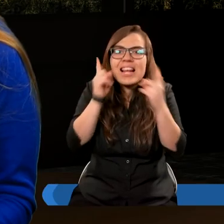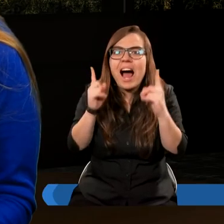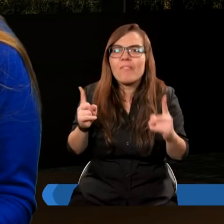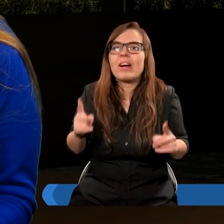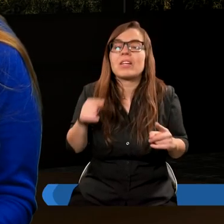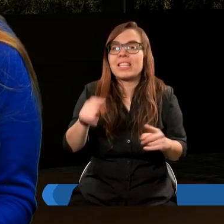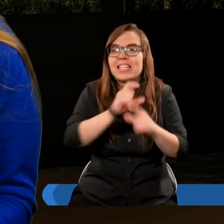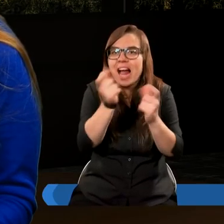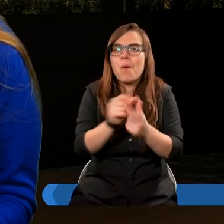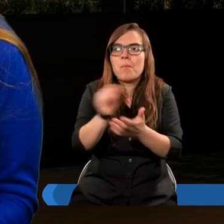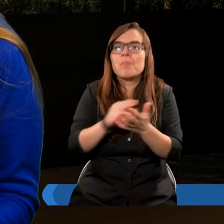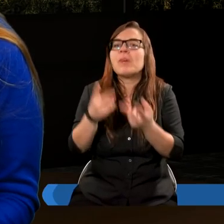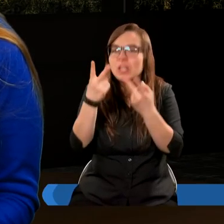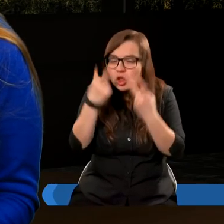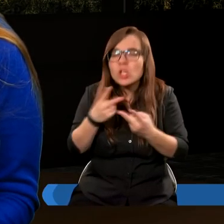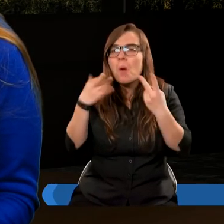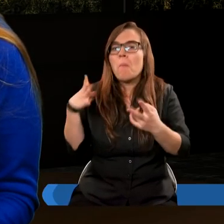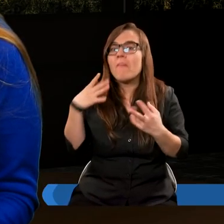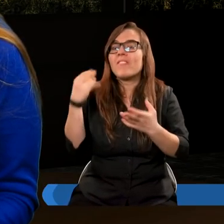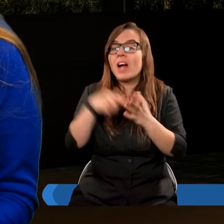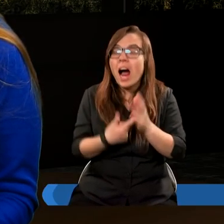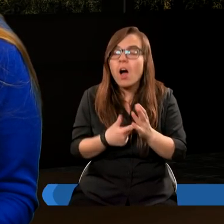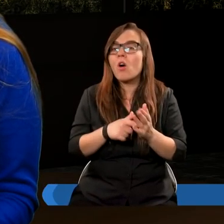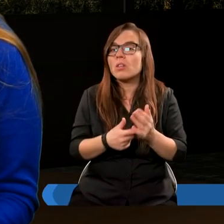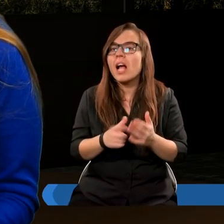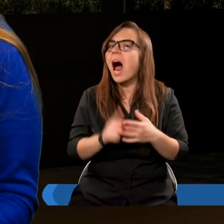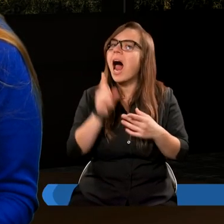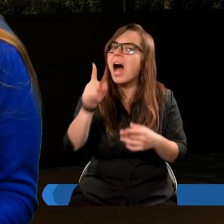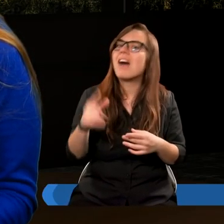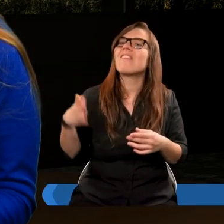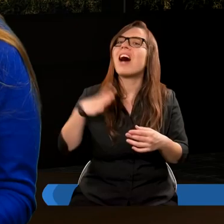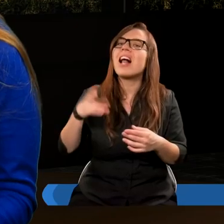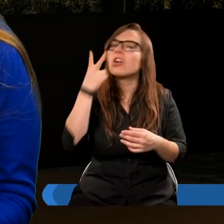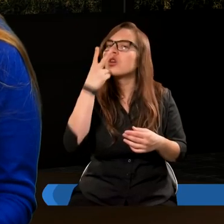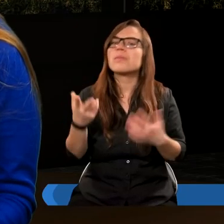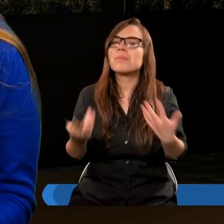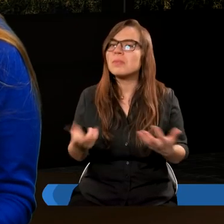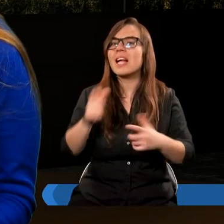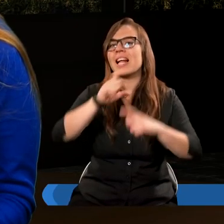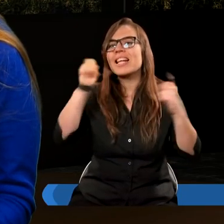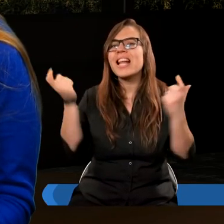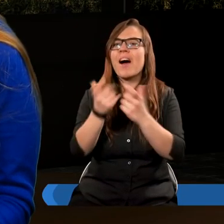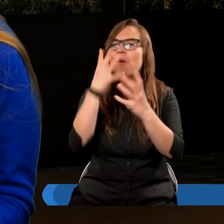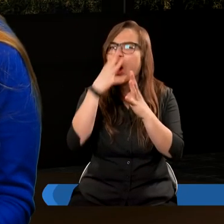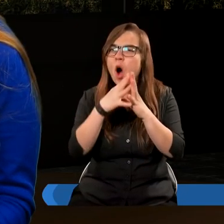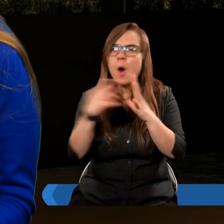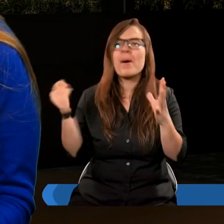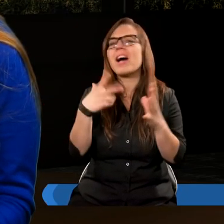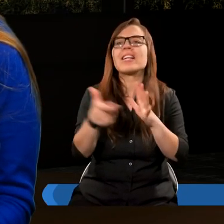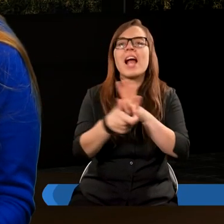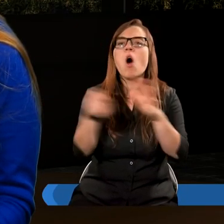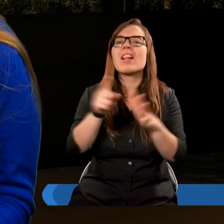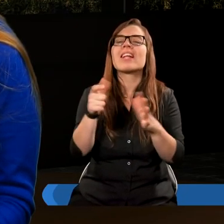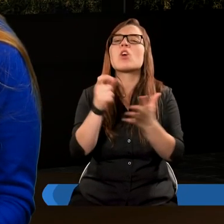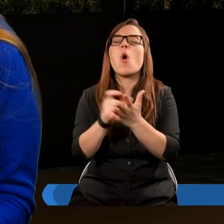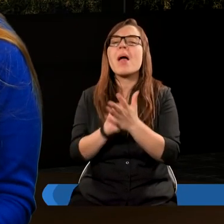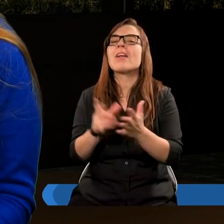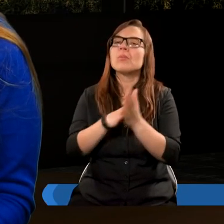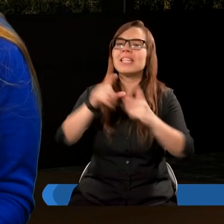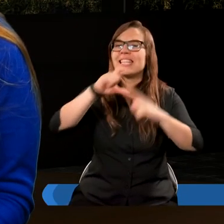czytała Biblię wielokrotnie. I myślę, że czasem warto zobaczyć właśnie taki cały obraz, nie na wyrwane z kontekstu